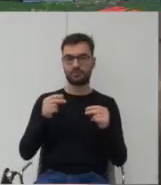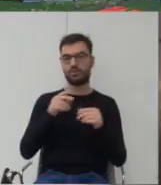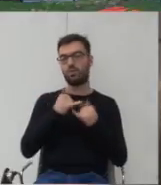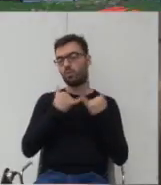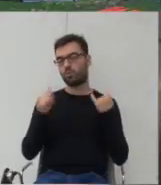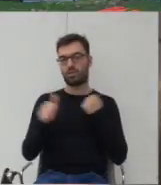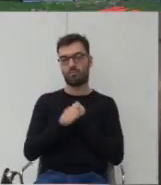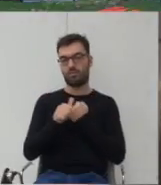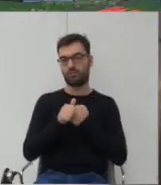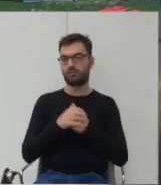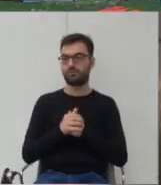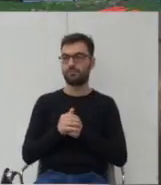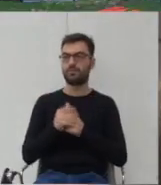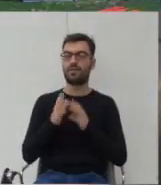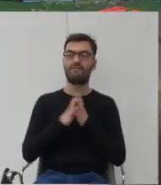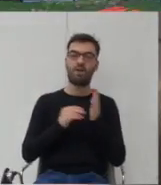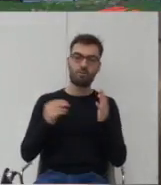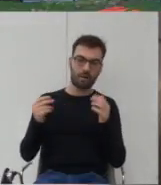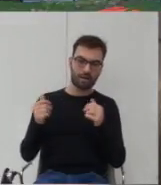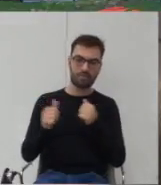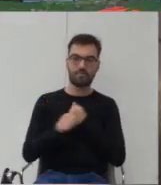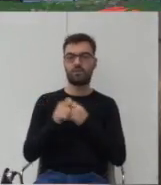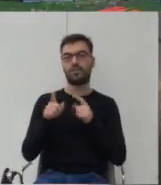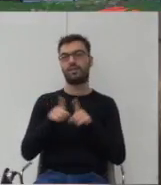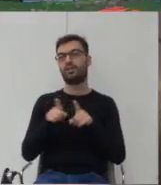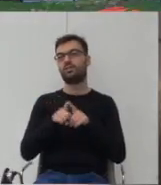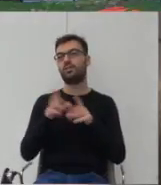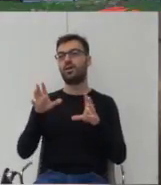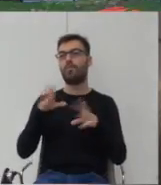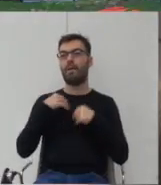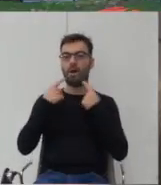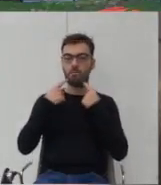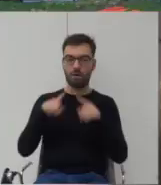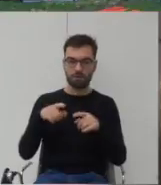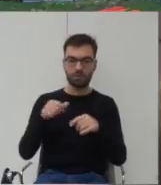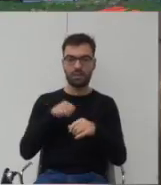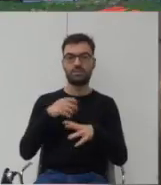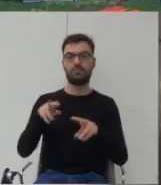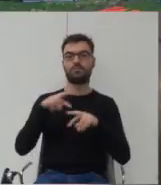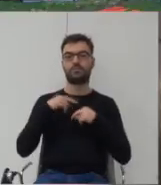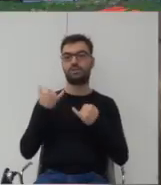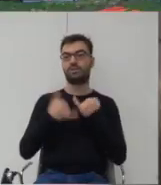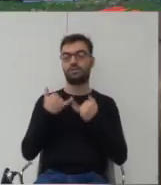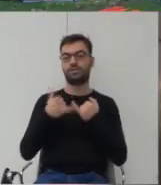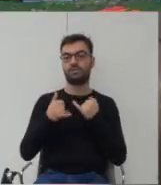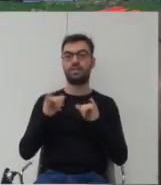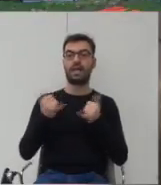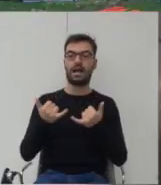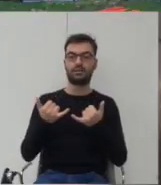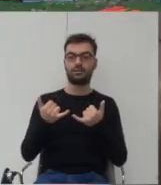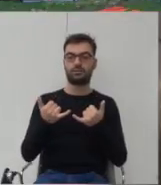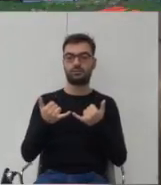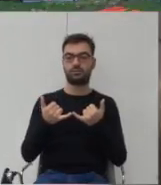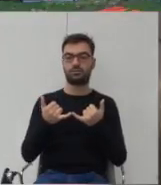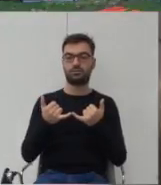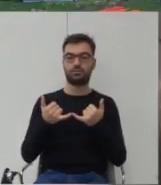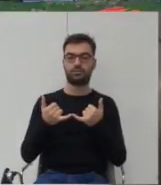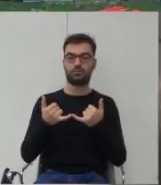z wielu różnych względów formalnych, kwestii też brania odpowiedzialności na siebie w przypadku